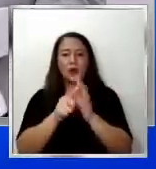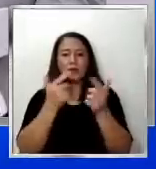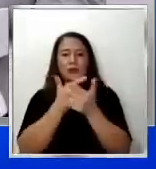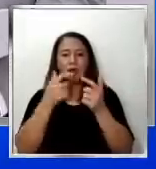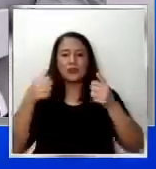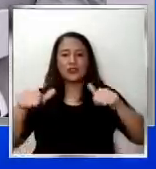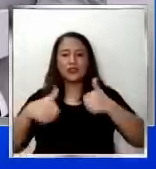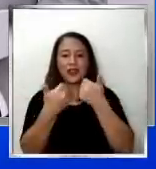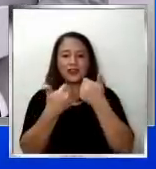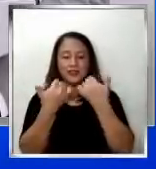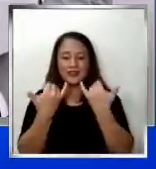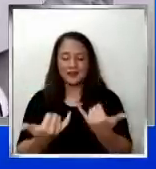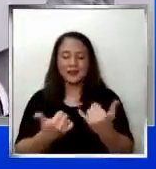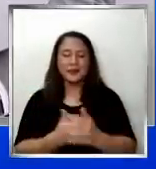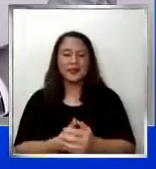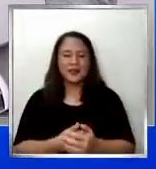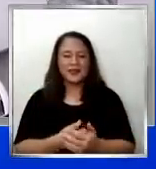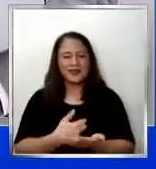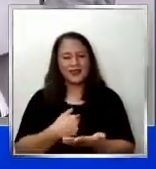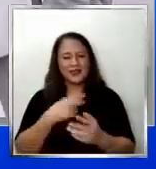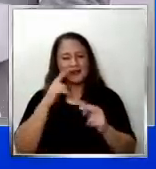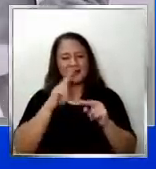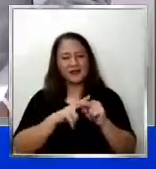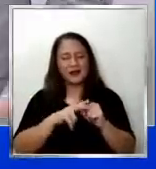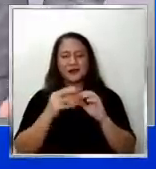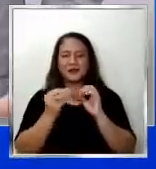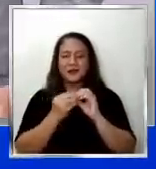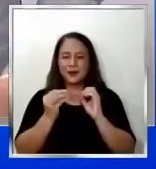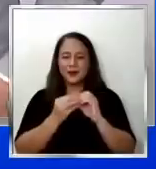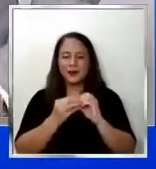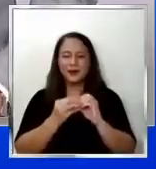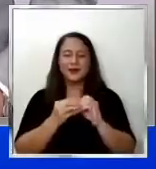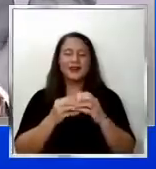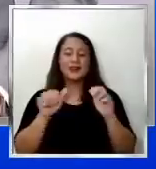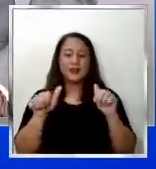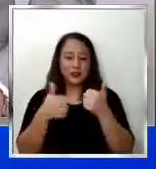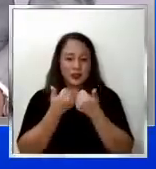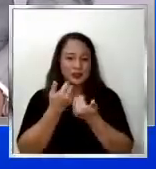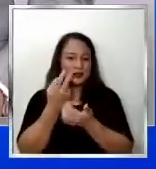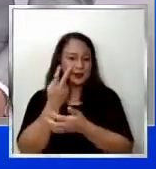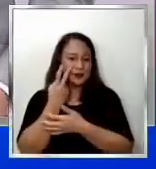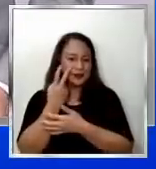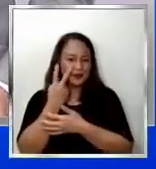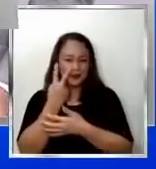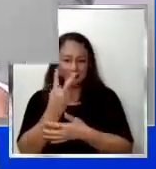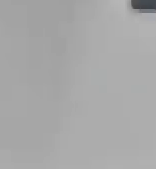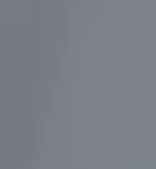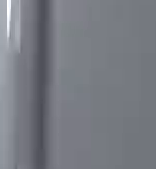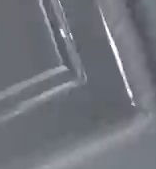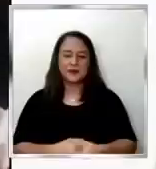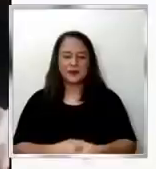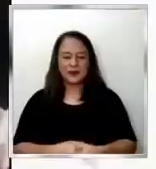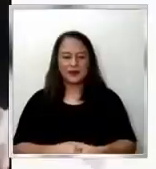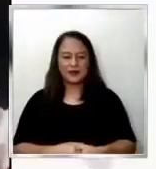Ang nakakaaliw at more tawa, more fun na pakulo na yan sa pagtutok ni Dano Tingcungco.